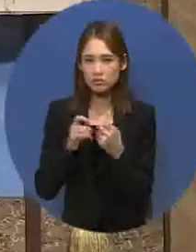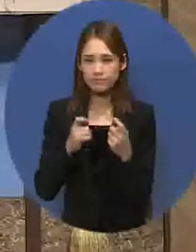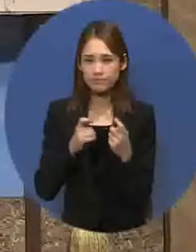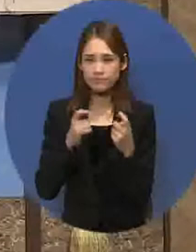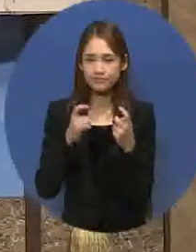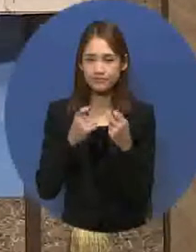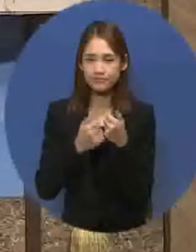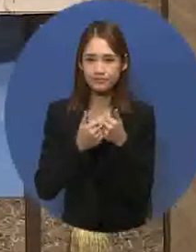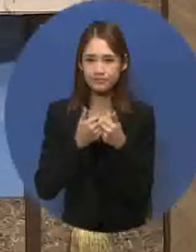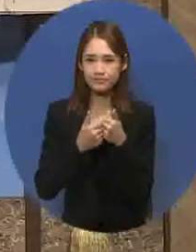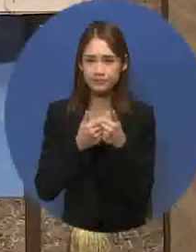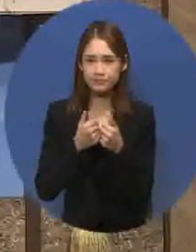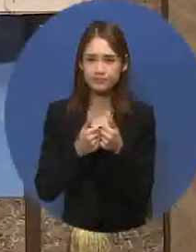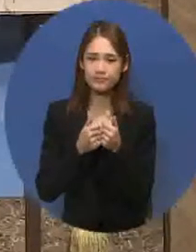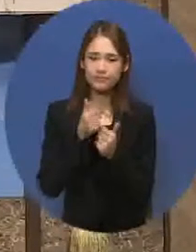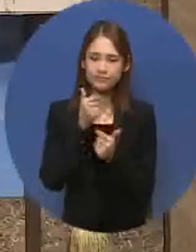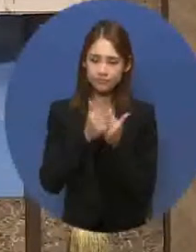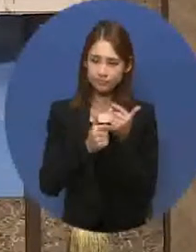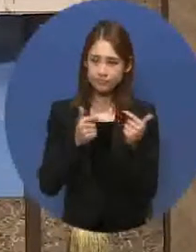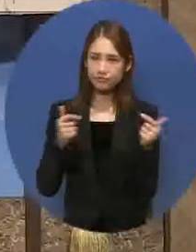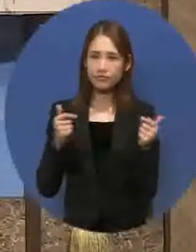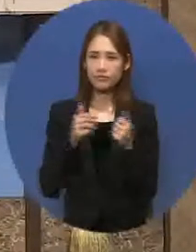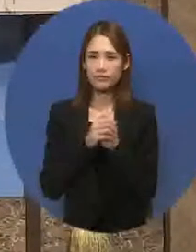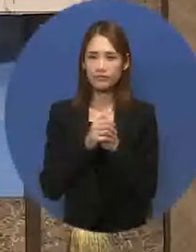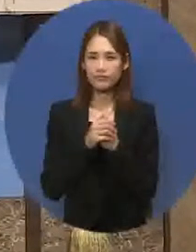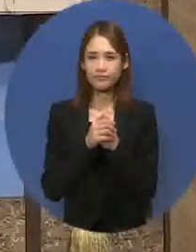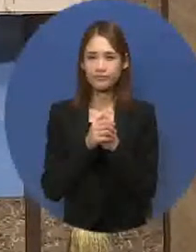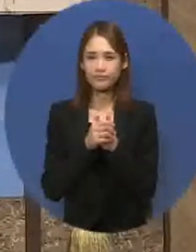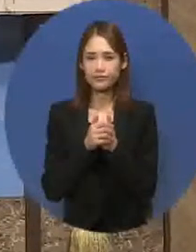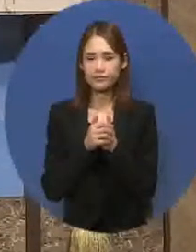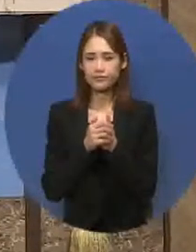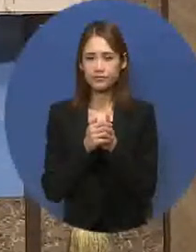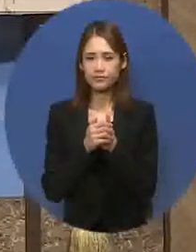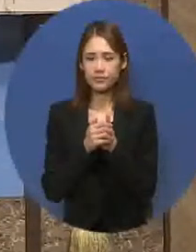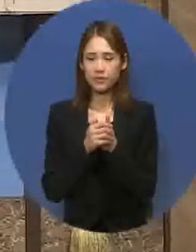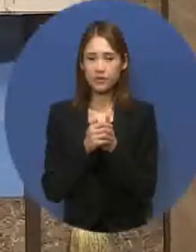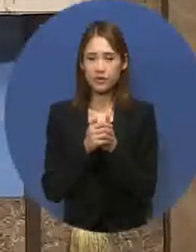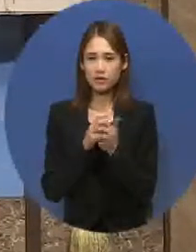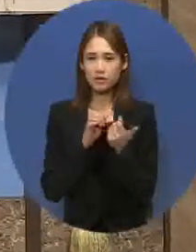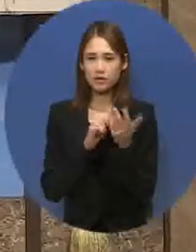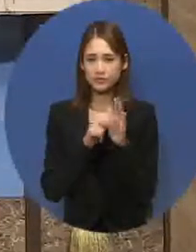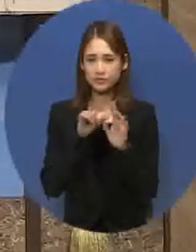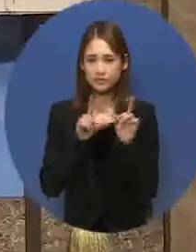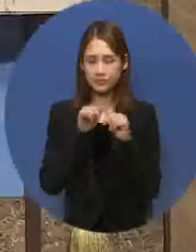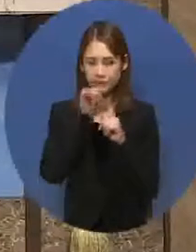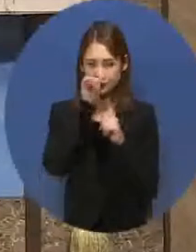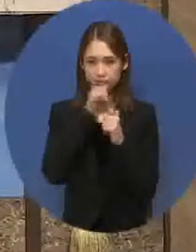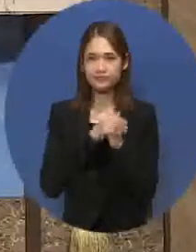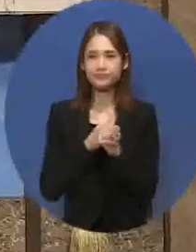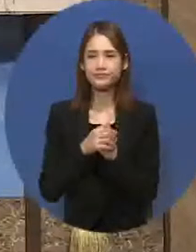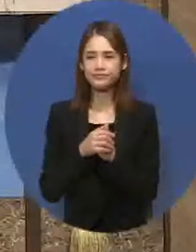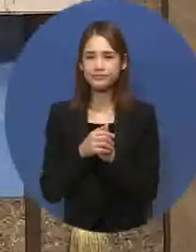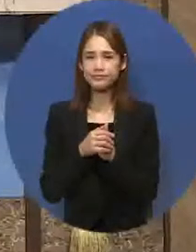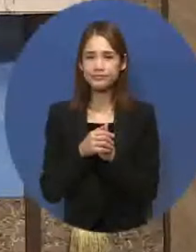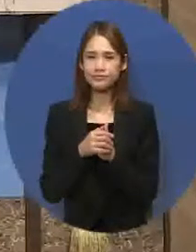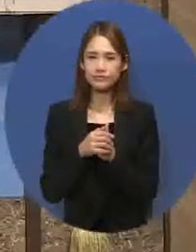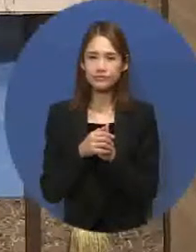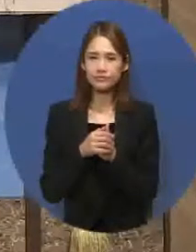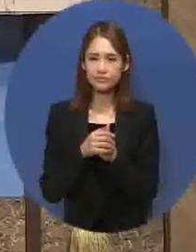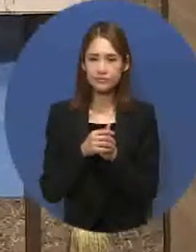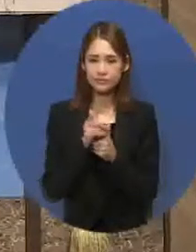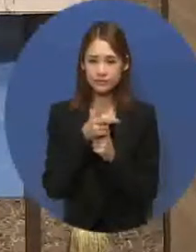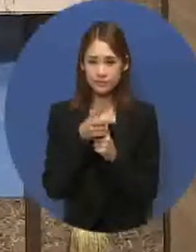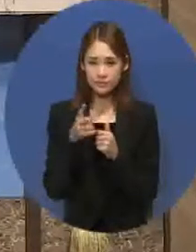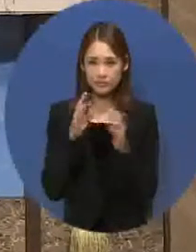노인들끼리 살면서 부딪히는 또 그런 여러 가지가 표출되어져서 그것이